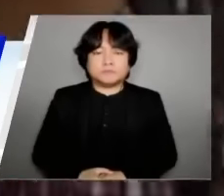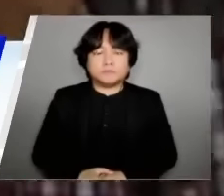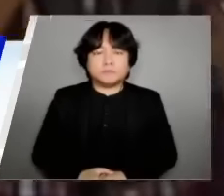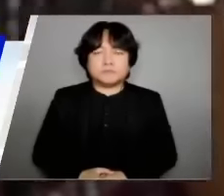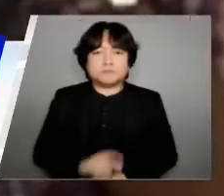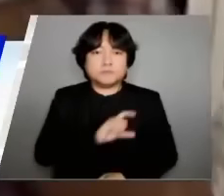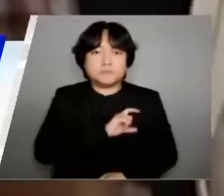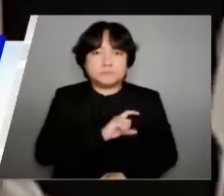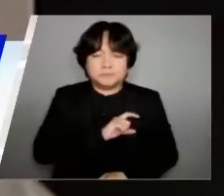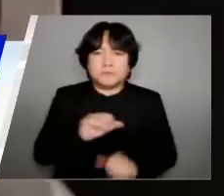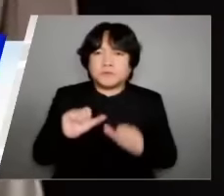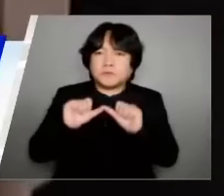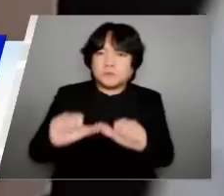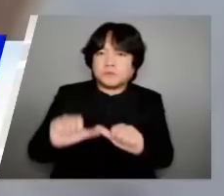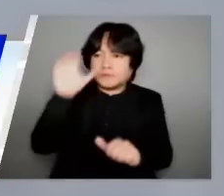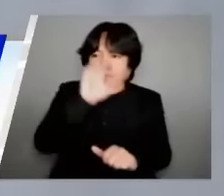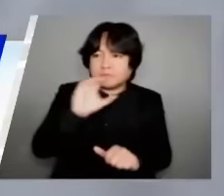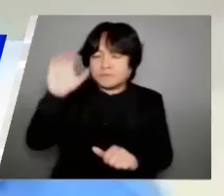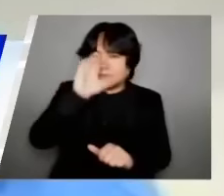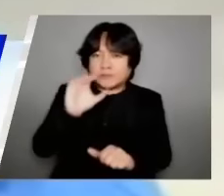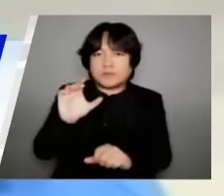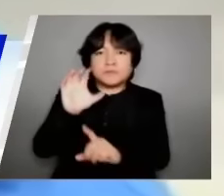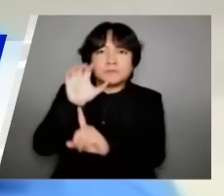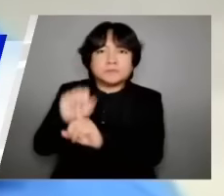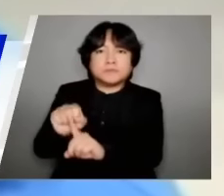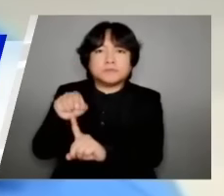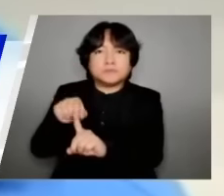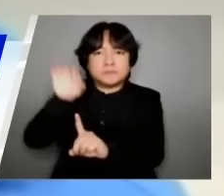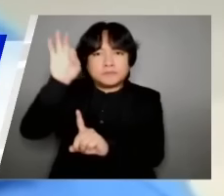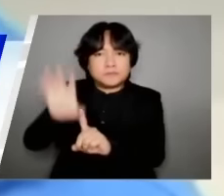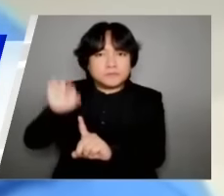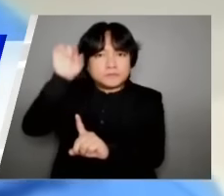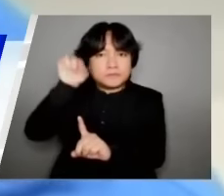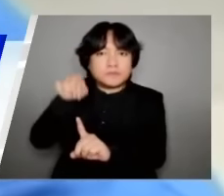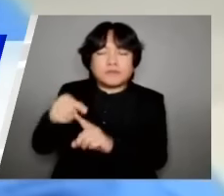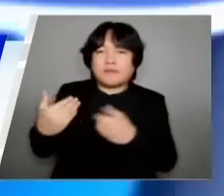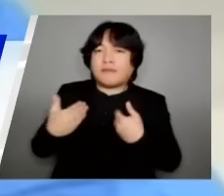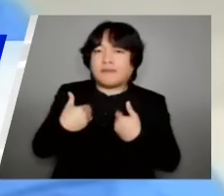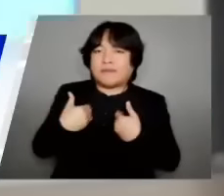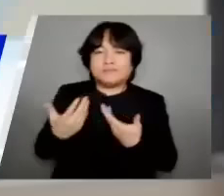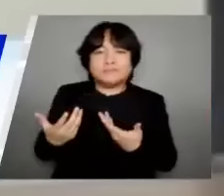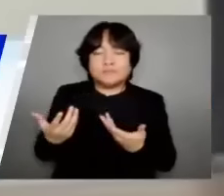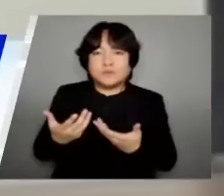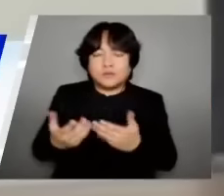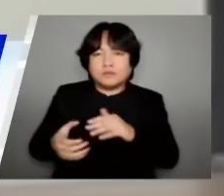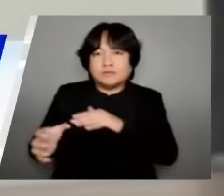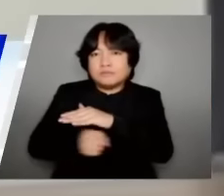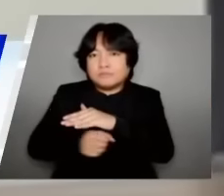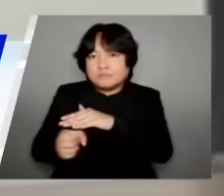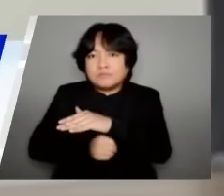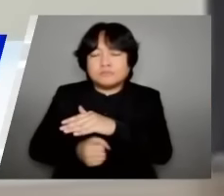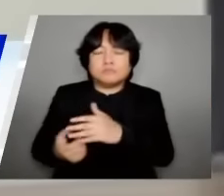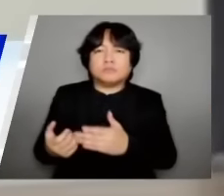hindi nahuhuli sina Pastor Kiboloy na nahaharap sa kasong child abuse at human trafficking. Kagabi ay may